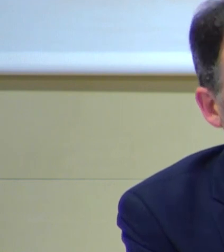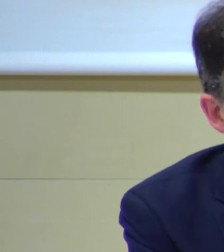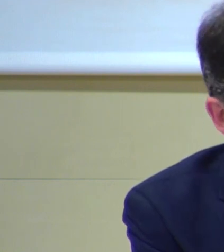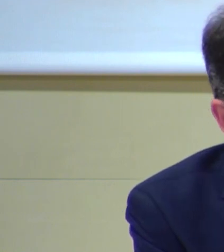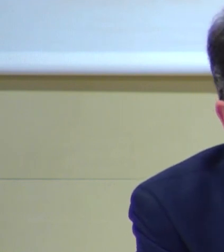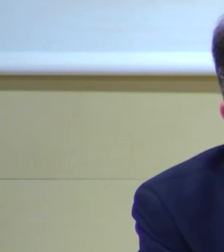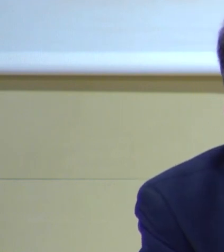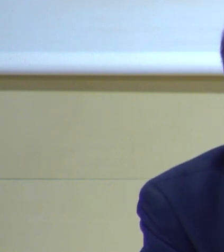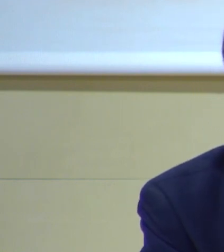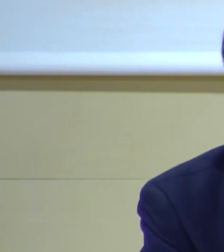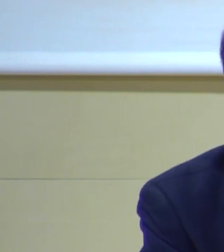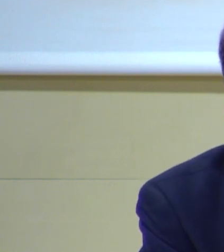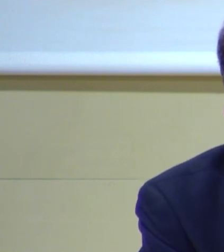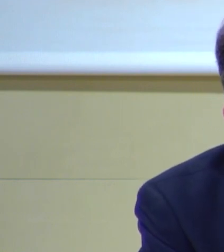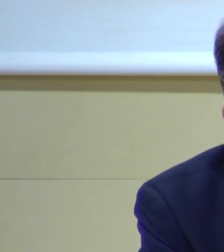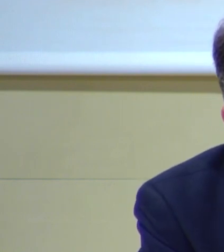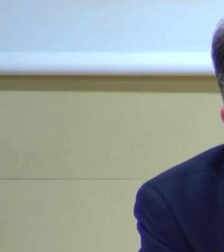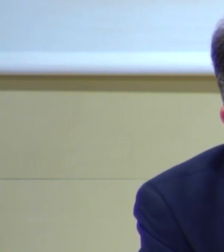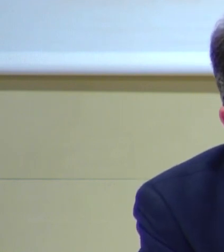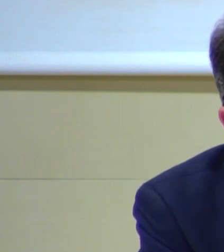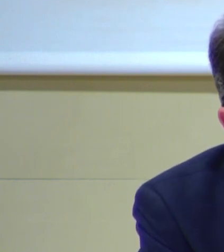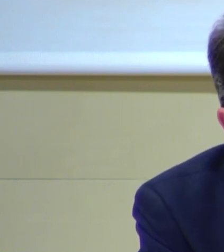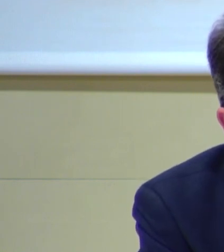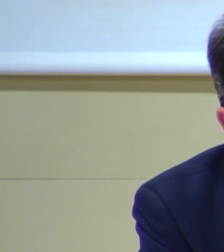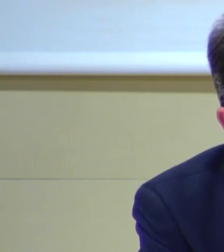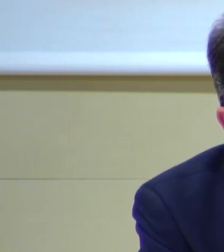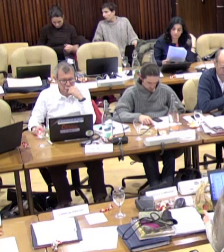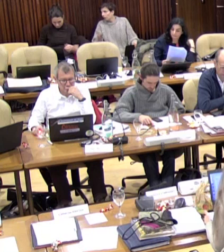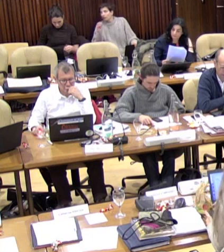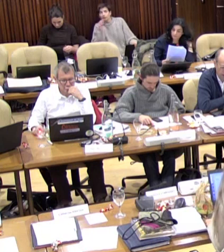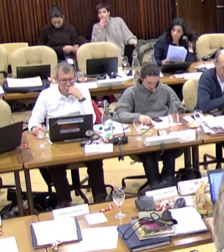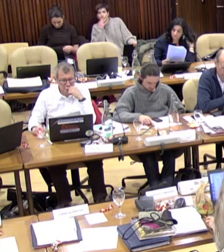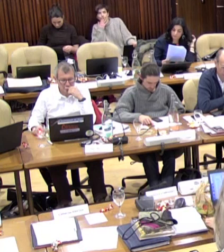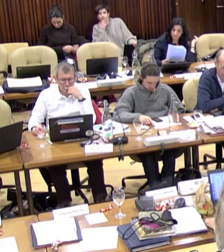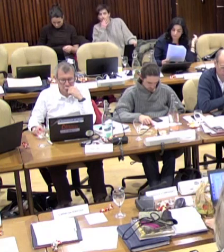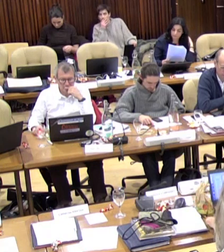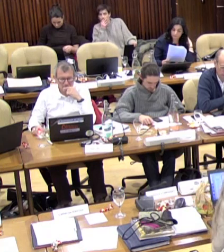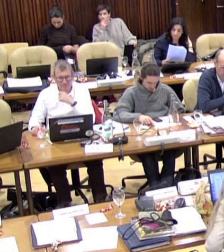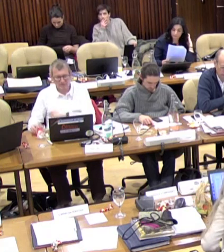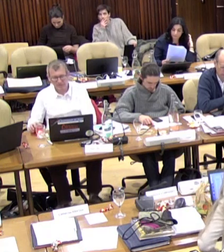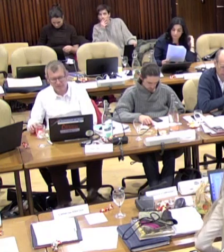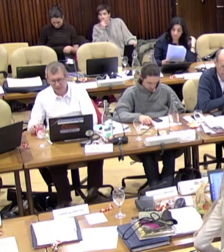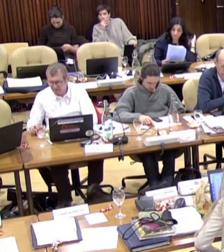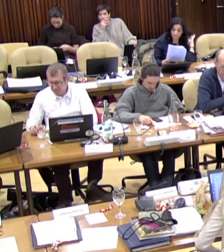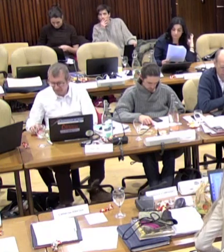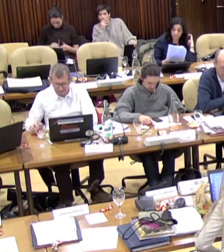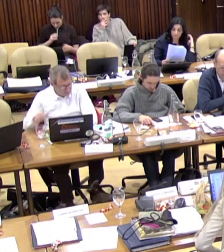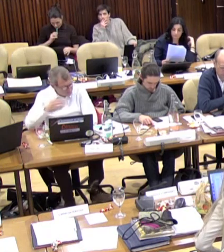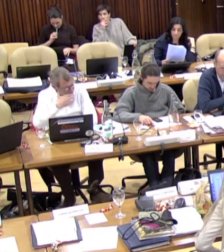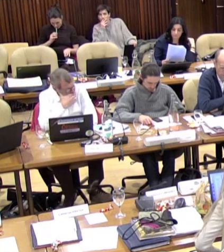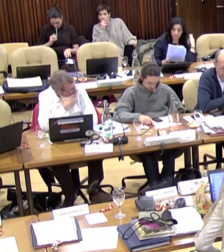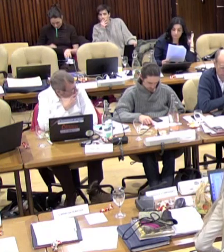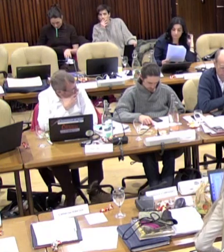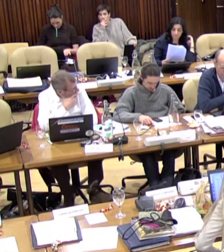2019 2021 avec la fabrique des petites utopies la région auvergne rhône-alpes la ville de grenoble et avec les